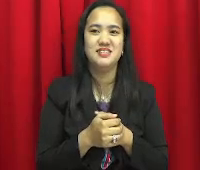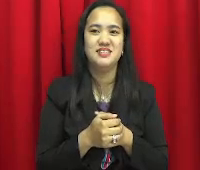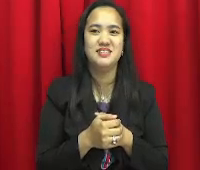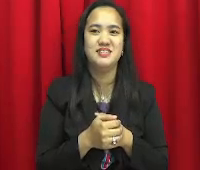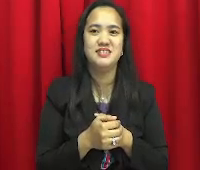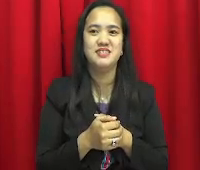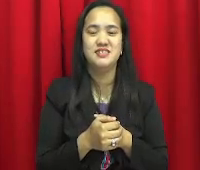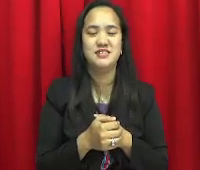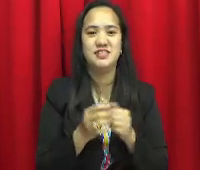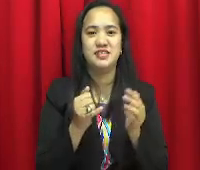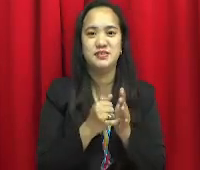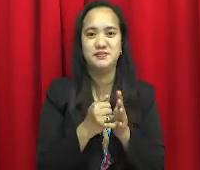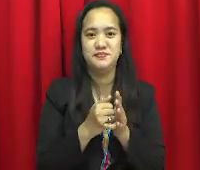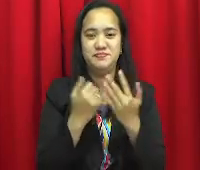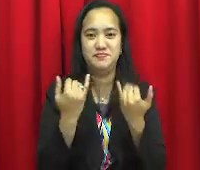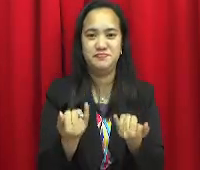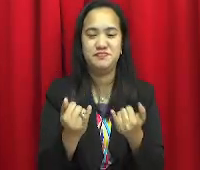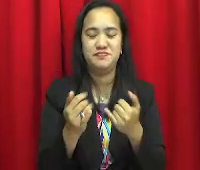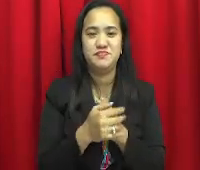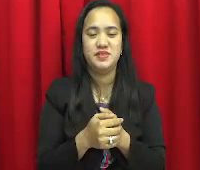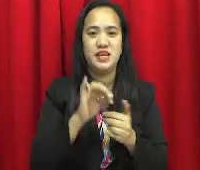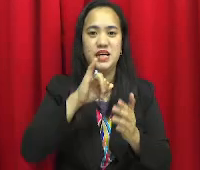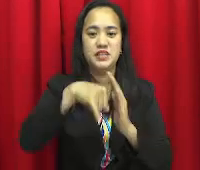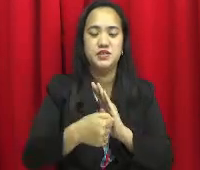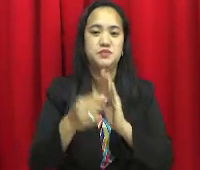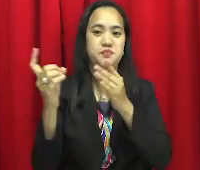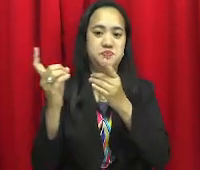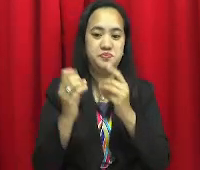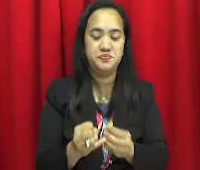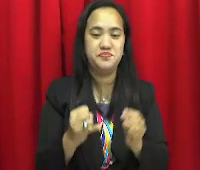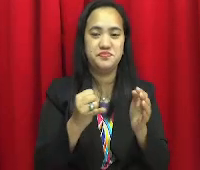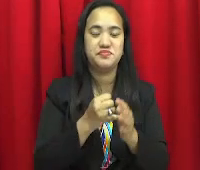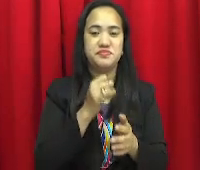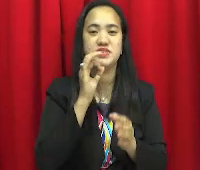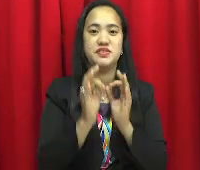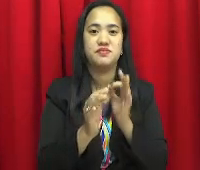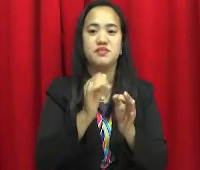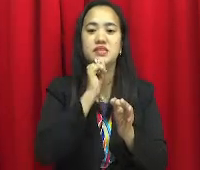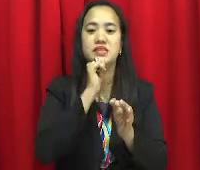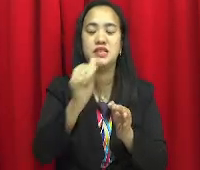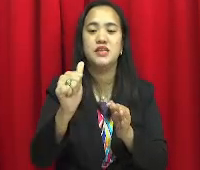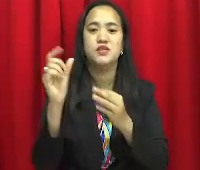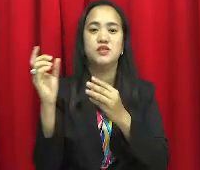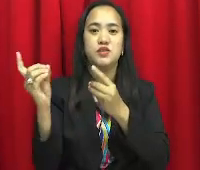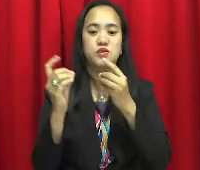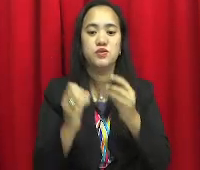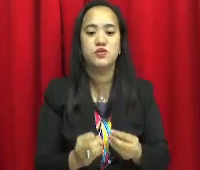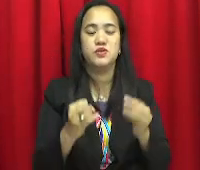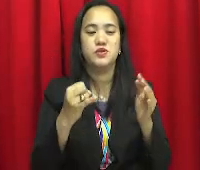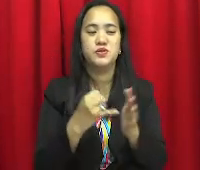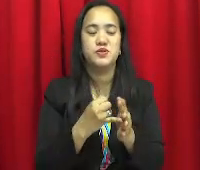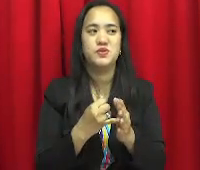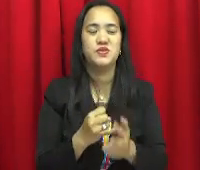See? Kaya gawin mo, ha? Gawin mo pag hindi mo ginawa, pag may nabalitaan talaga ako dyan eh.